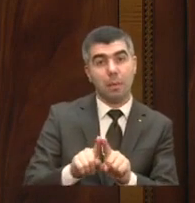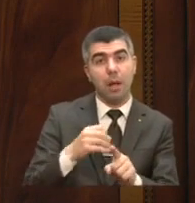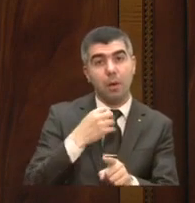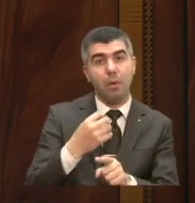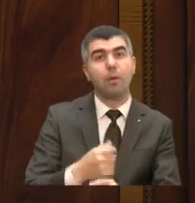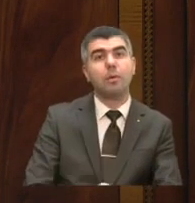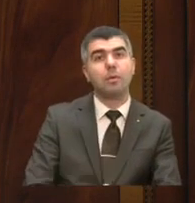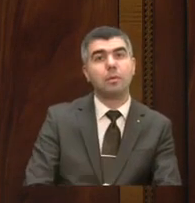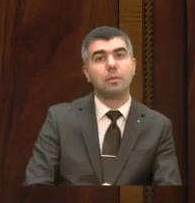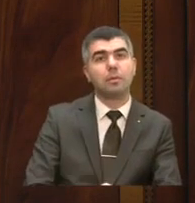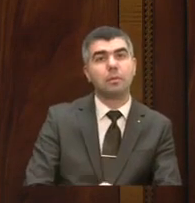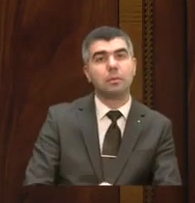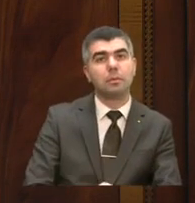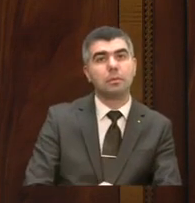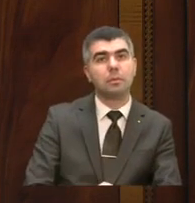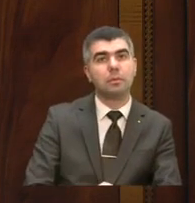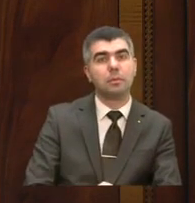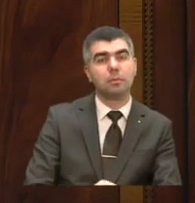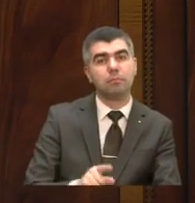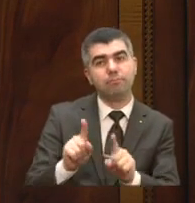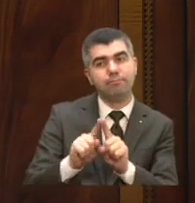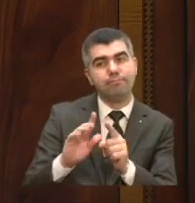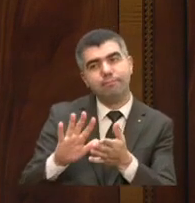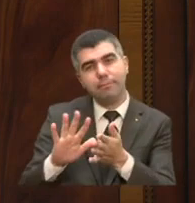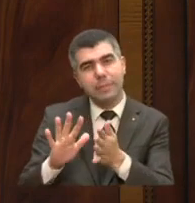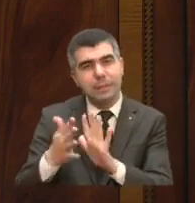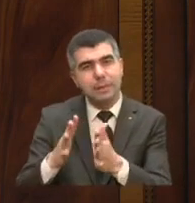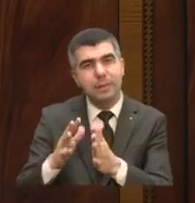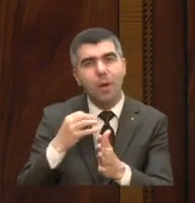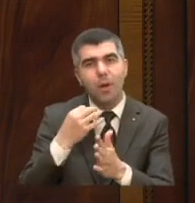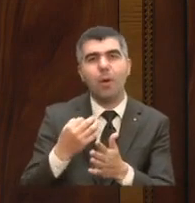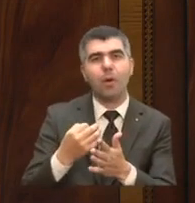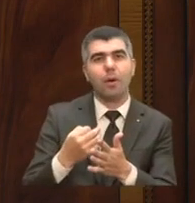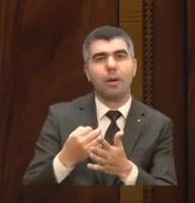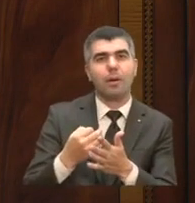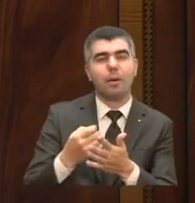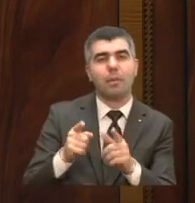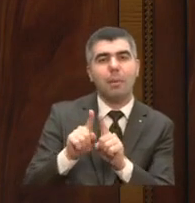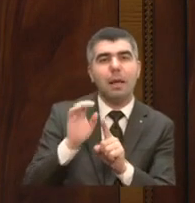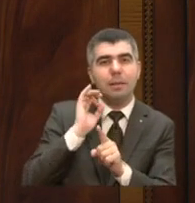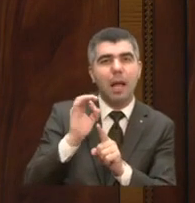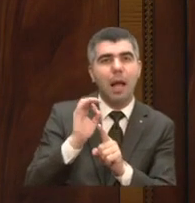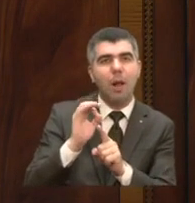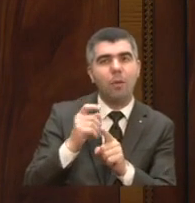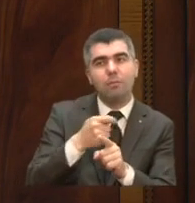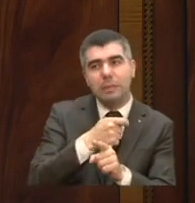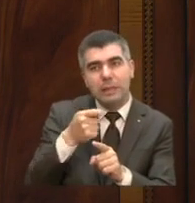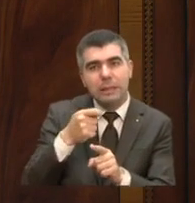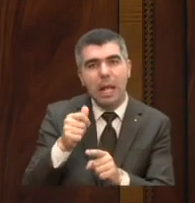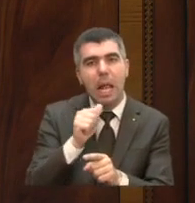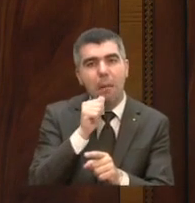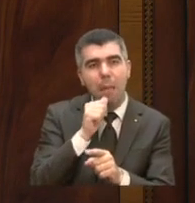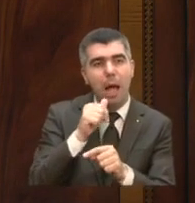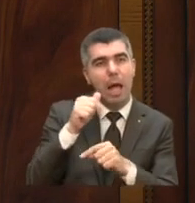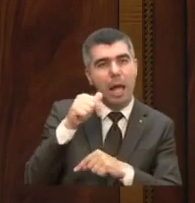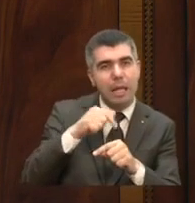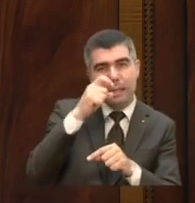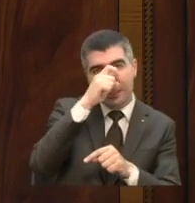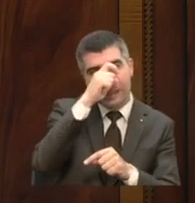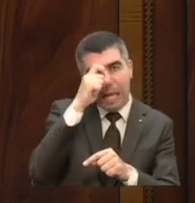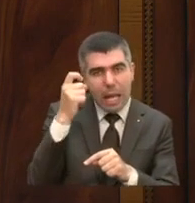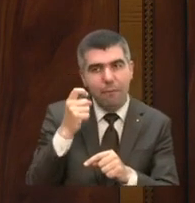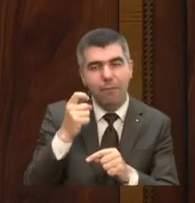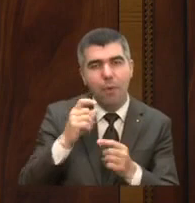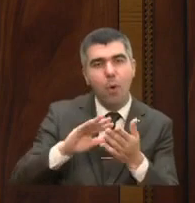ديال هذا التذبذب إذا صح التعبير في القضية ديال تزويد بالماء في الصيف